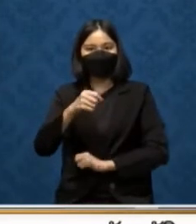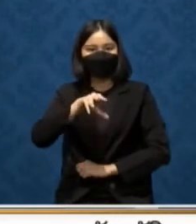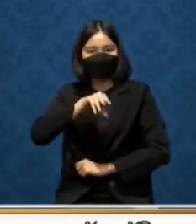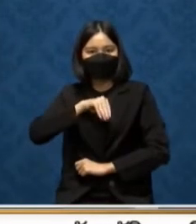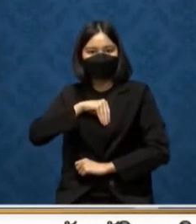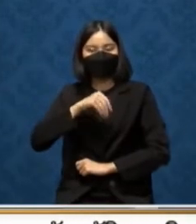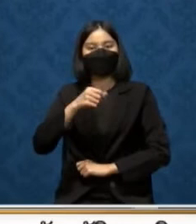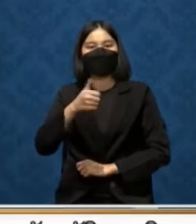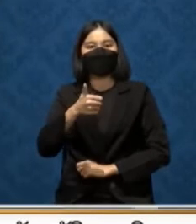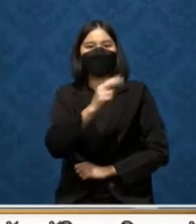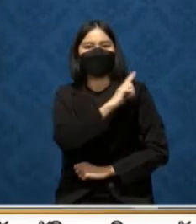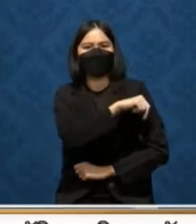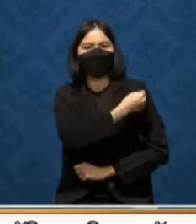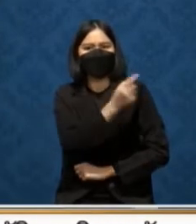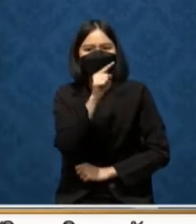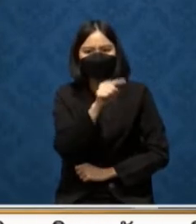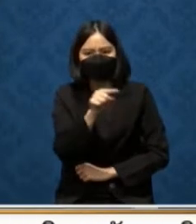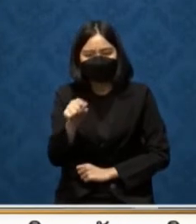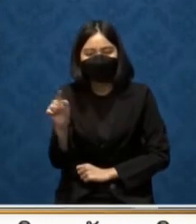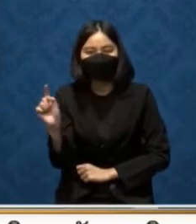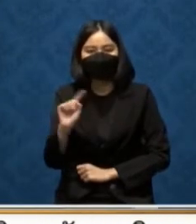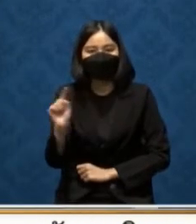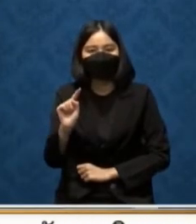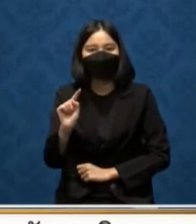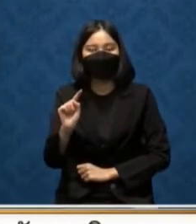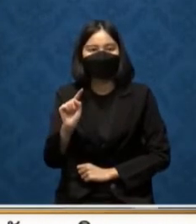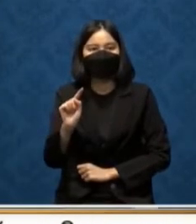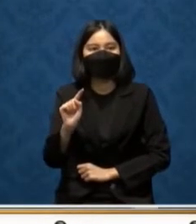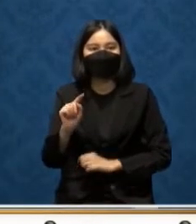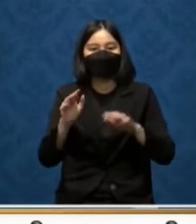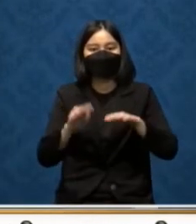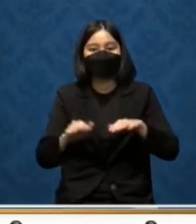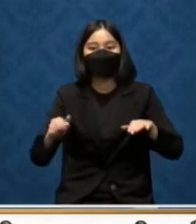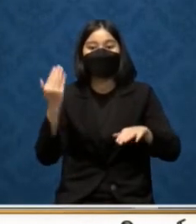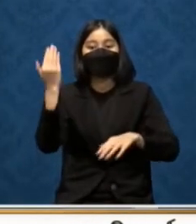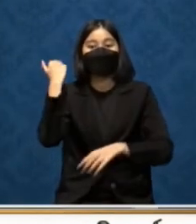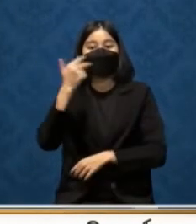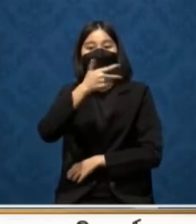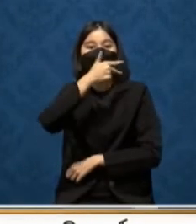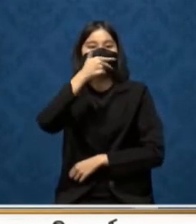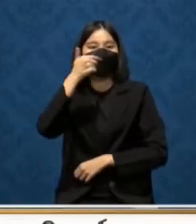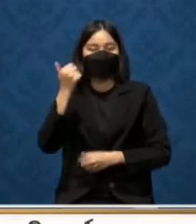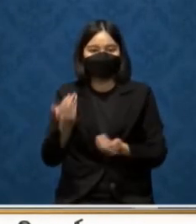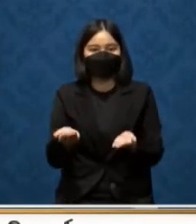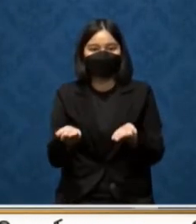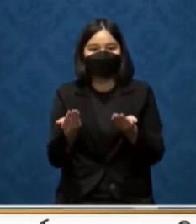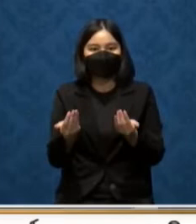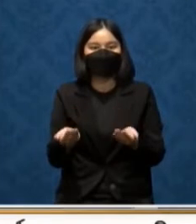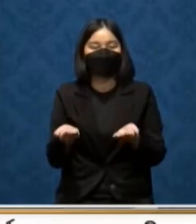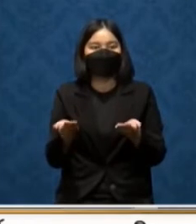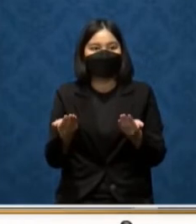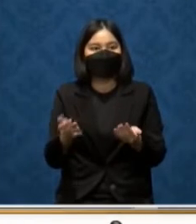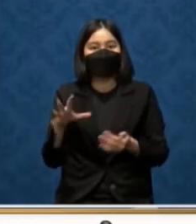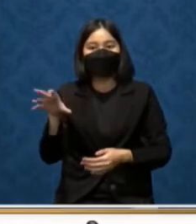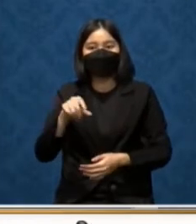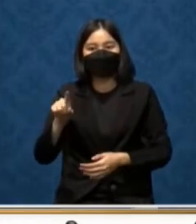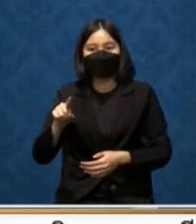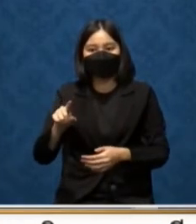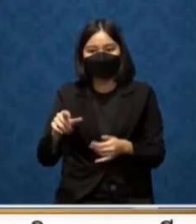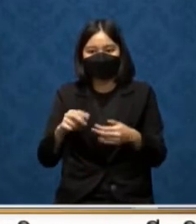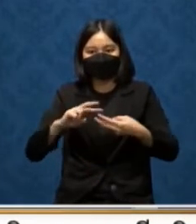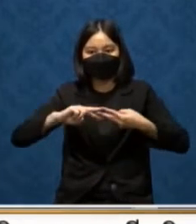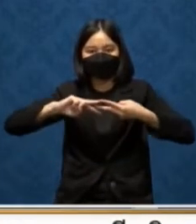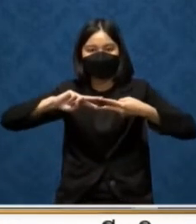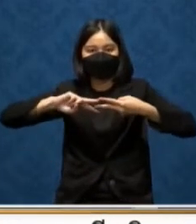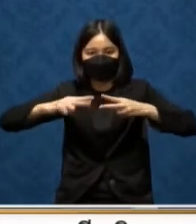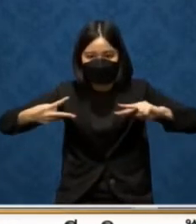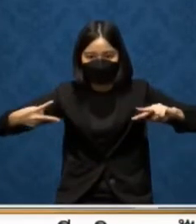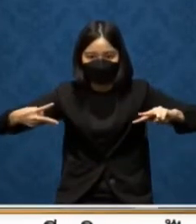ล